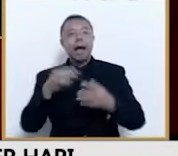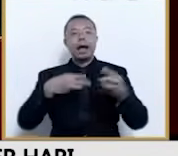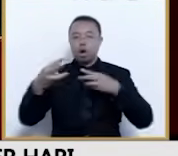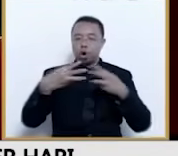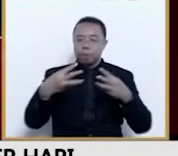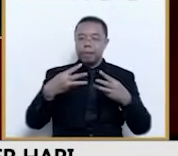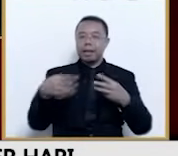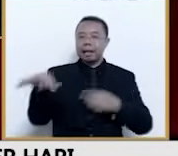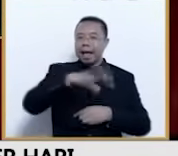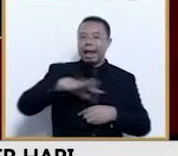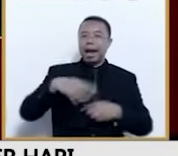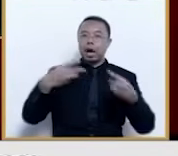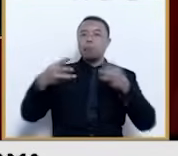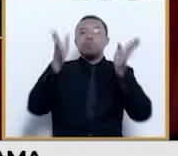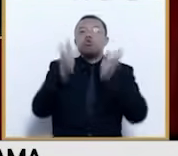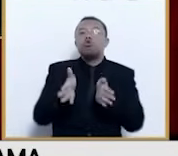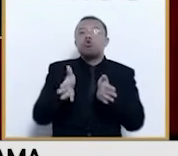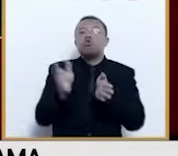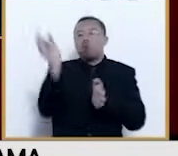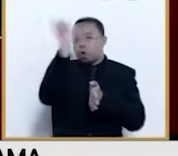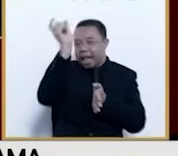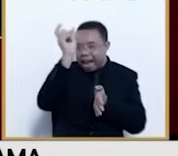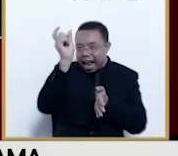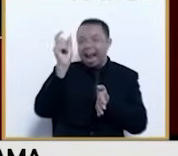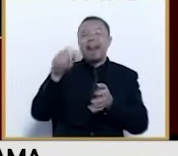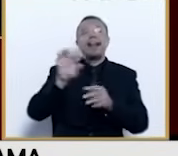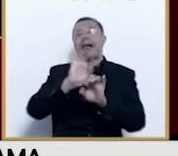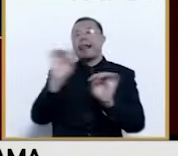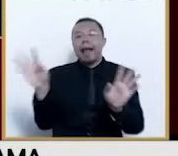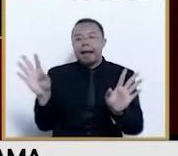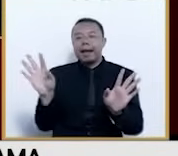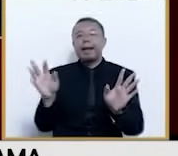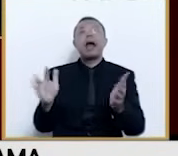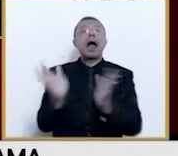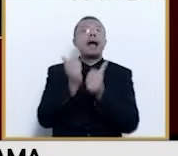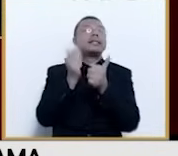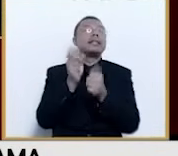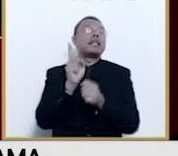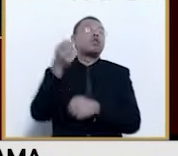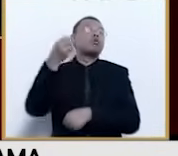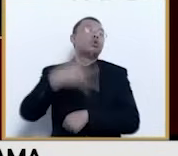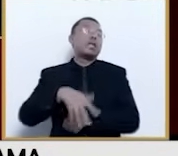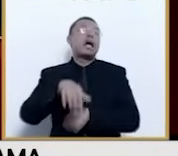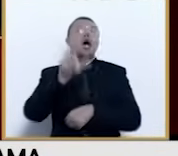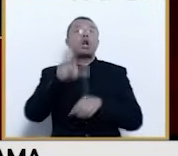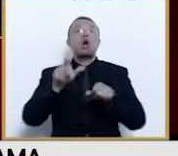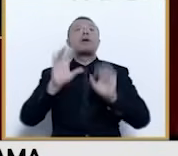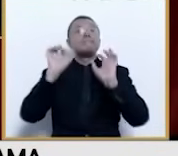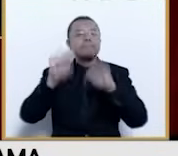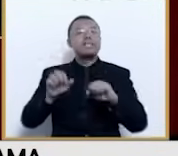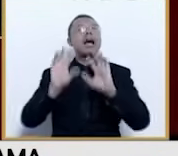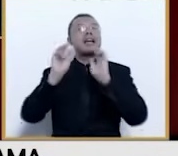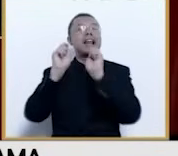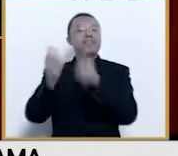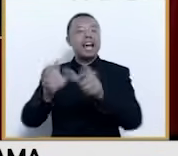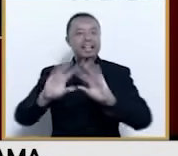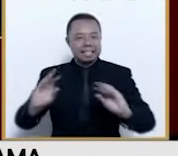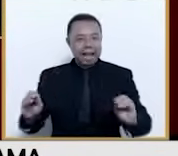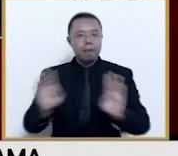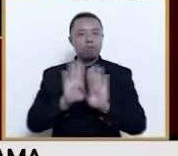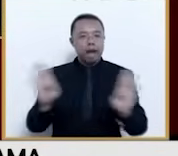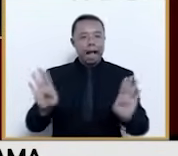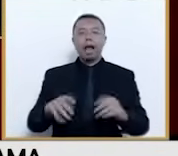ekonomi, kawasan ekonomi khusus di utara, dan lain sebagainya menghasilkan 1 juta lapangan pekerjaan. Membangun